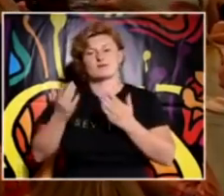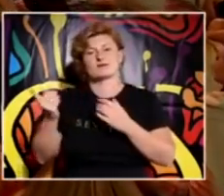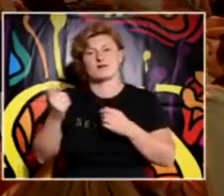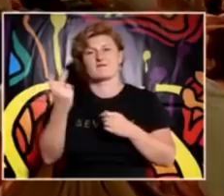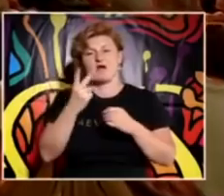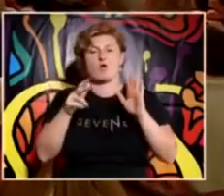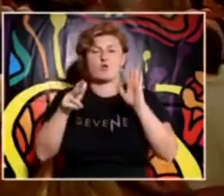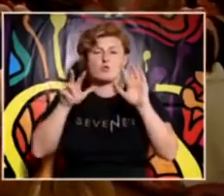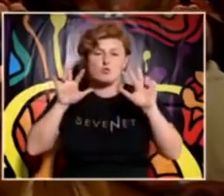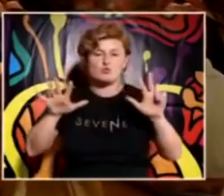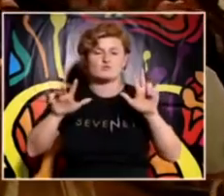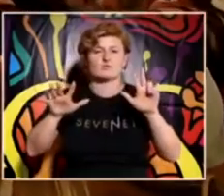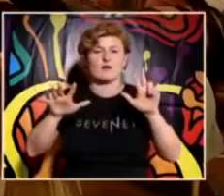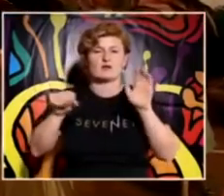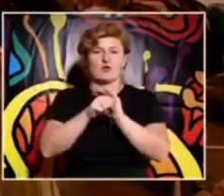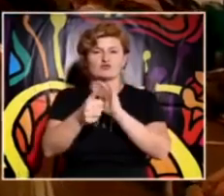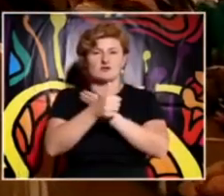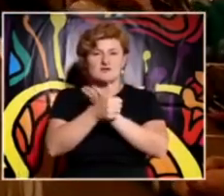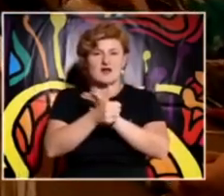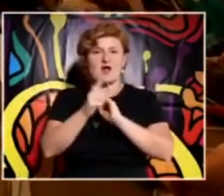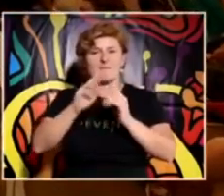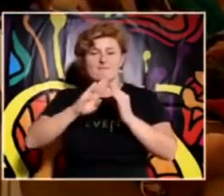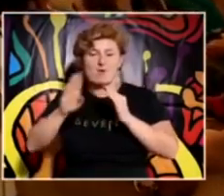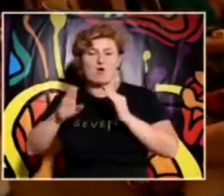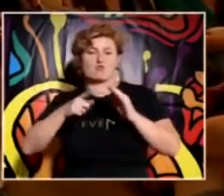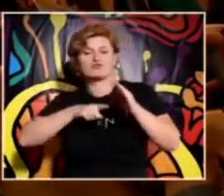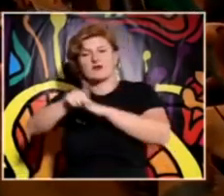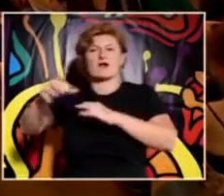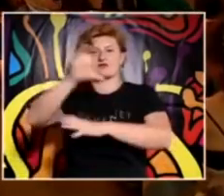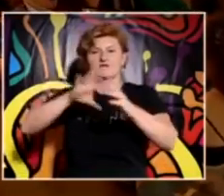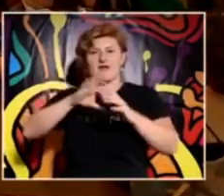od 8 do 16, ale też mogą uciekać w świat i uciekają? Ręka do góry.